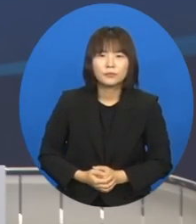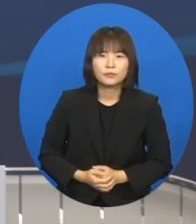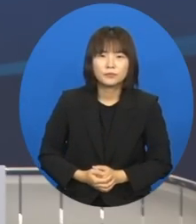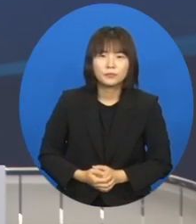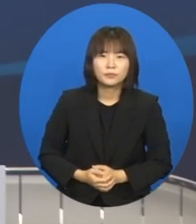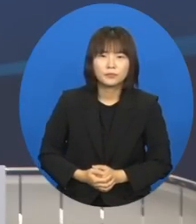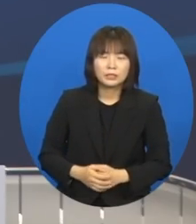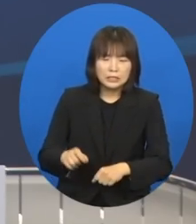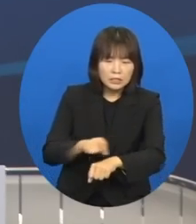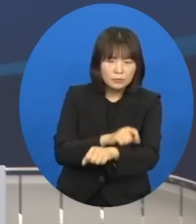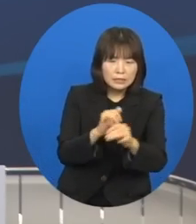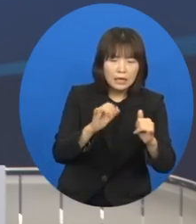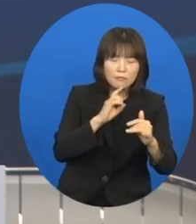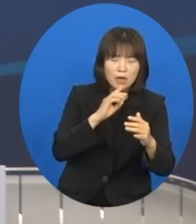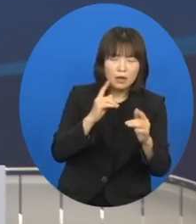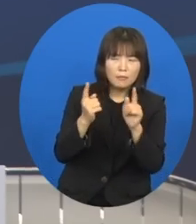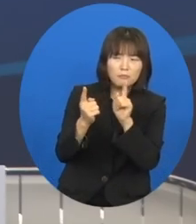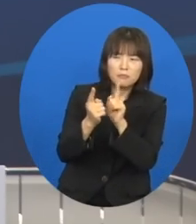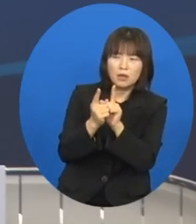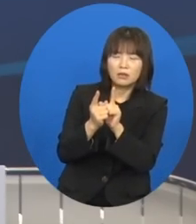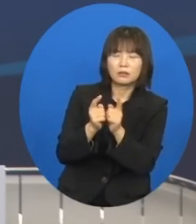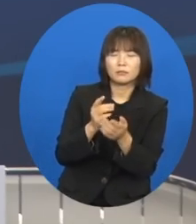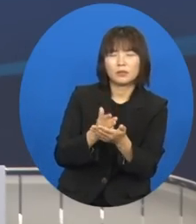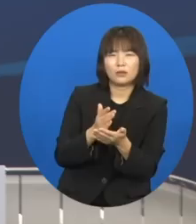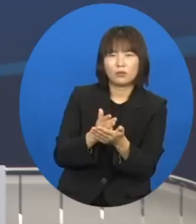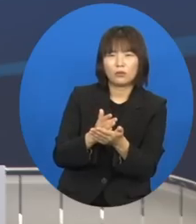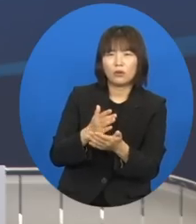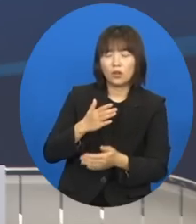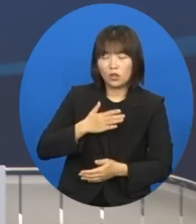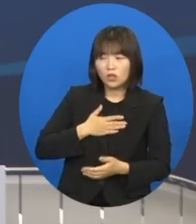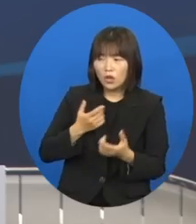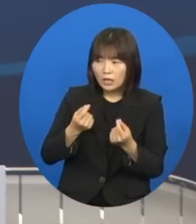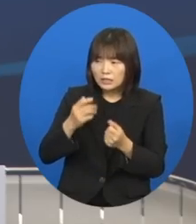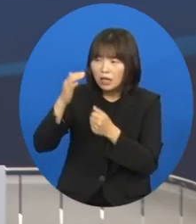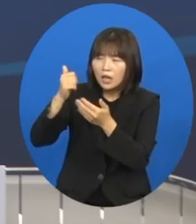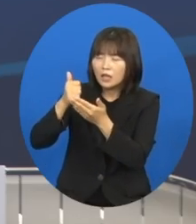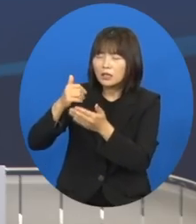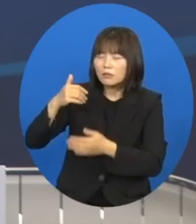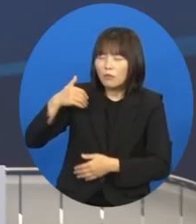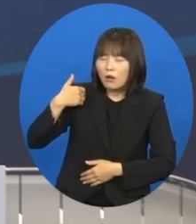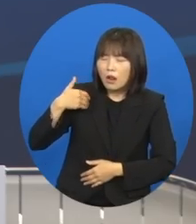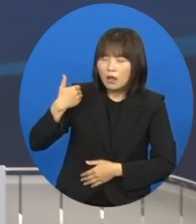특별한 사람만 만나주는 것이 아니라 저같이 하나님을 몰랐던 사람